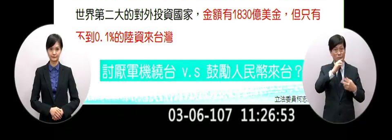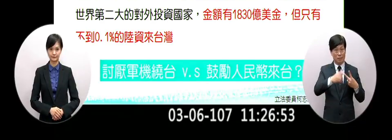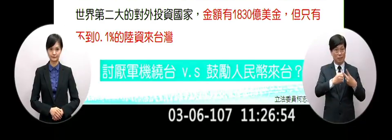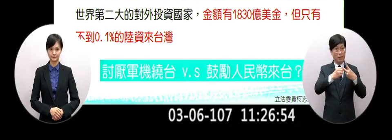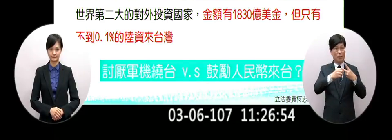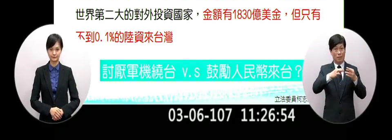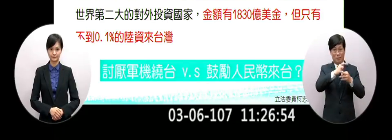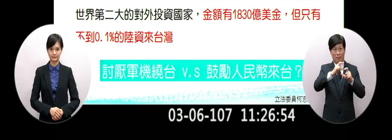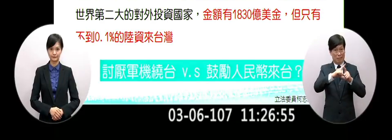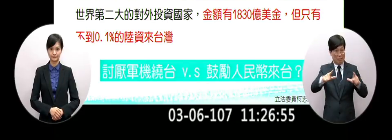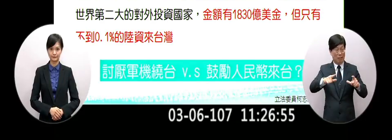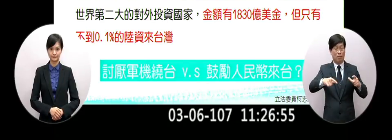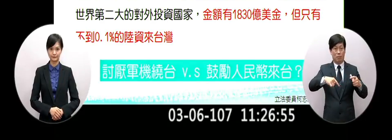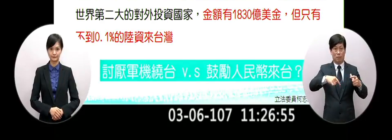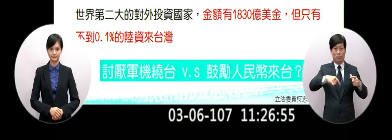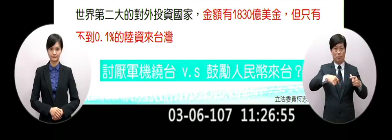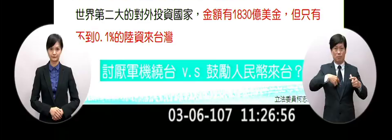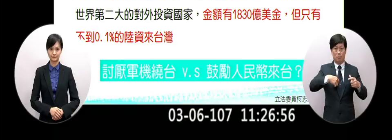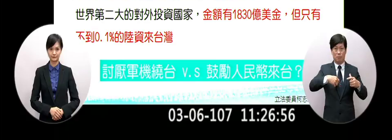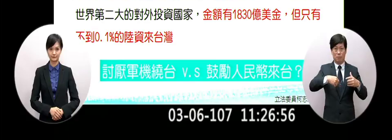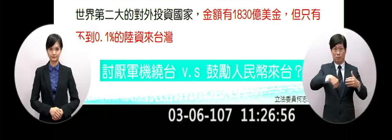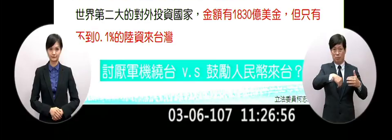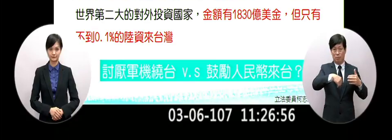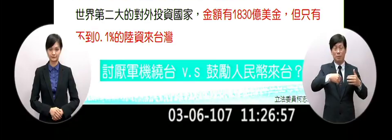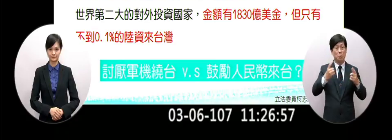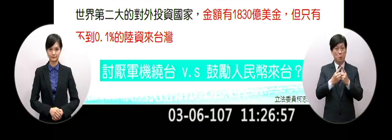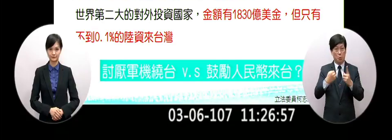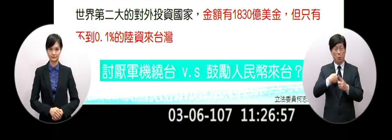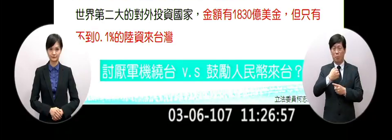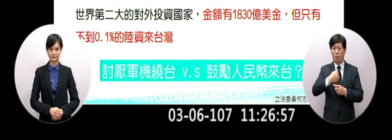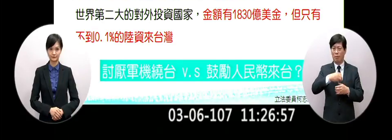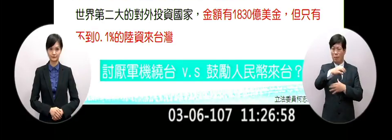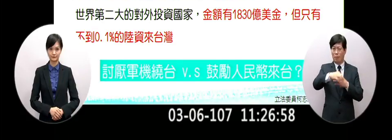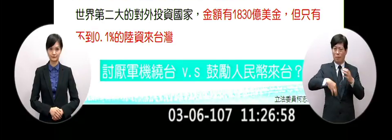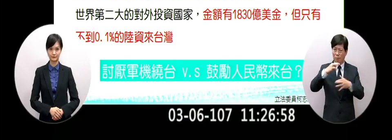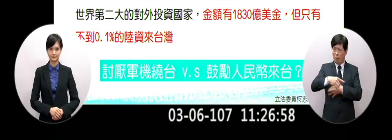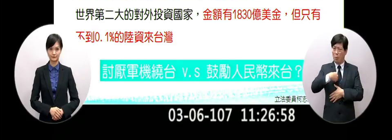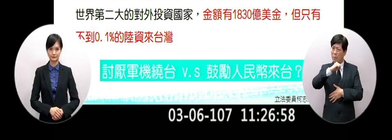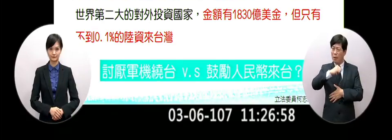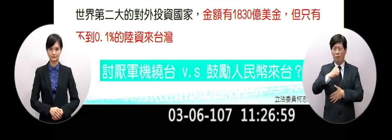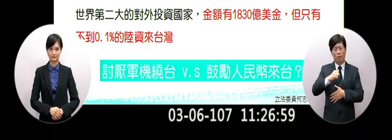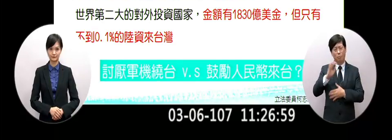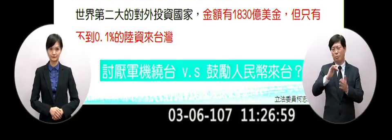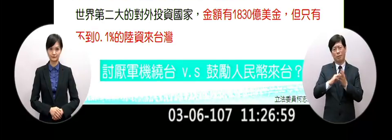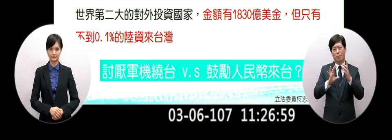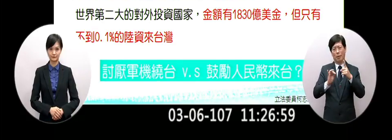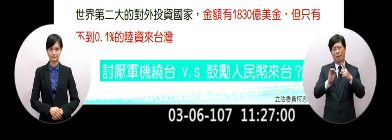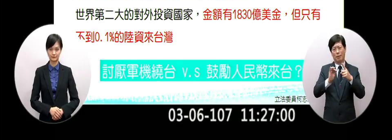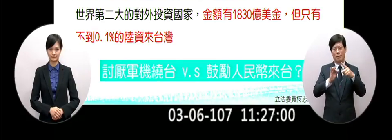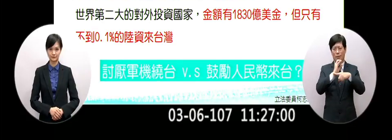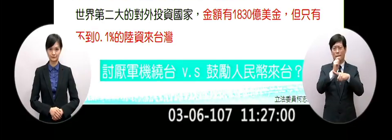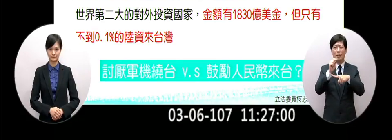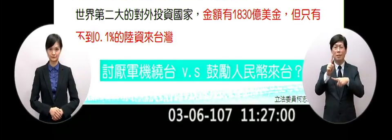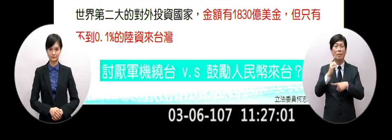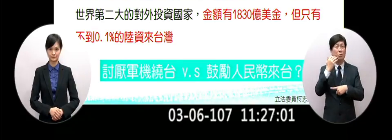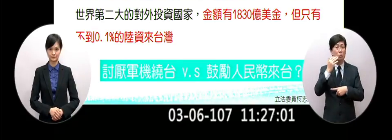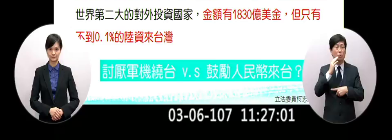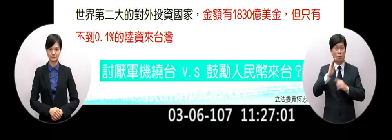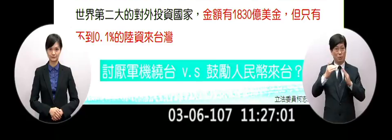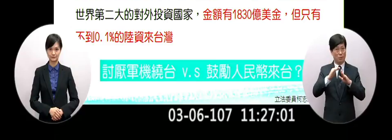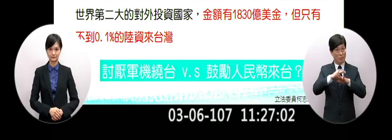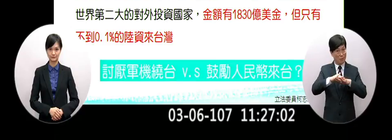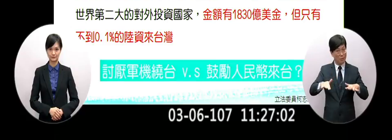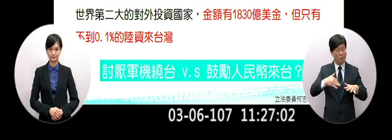济大体，然后呢，我们其实它对我们的投资不到0.1，如果以国安的角度来去看，